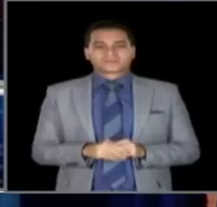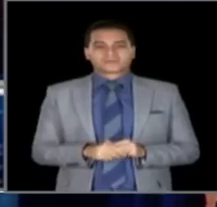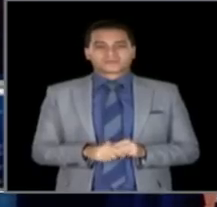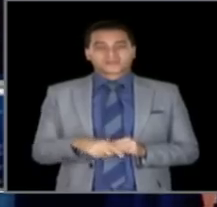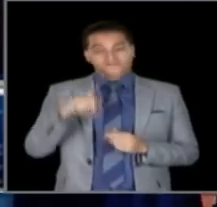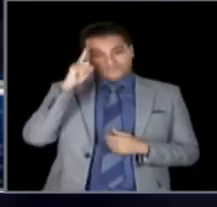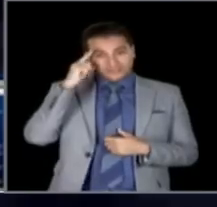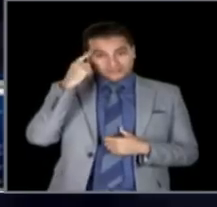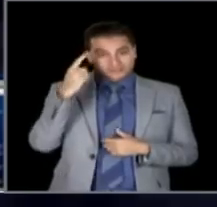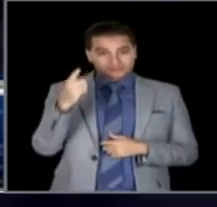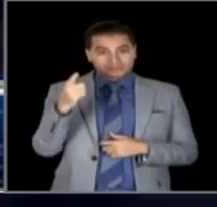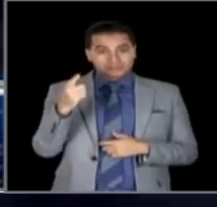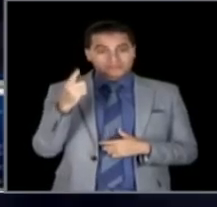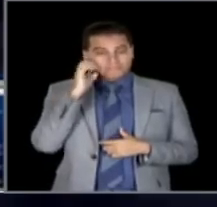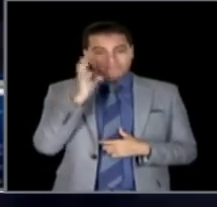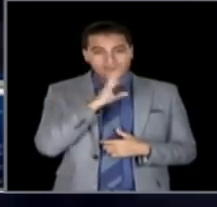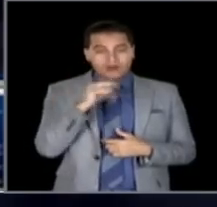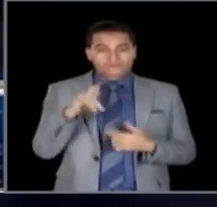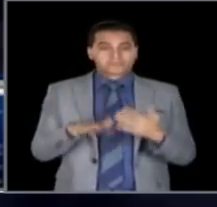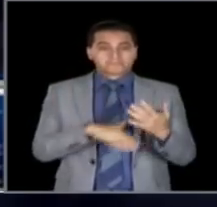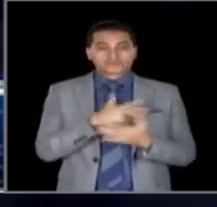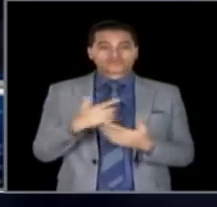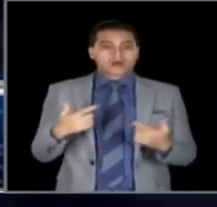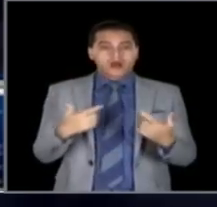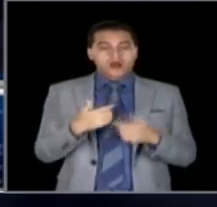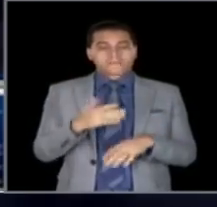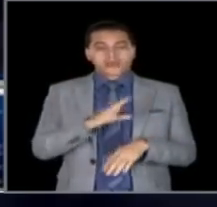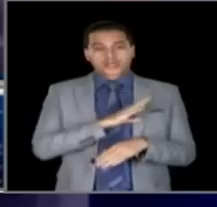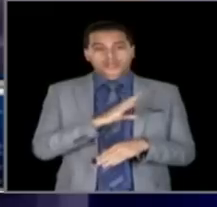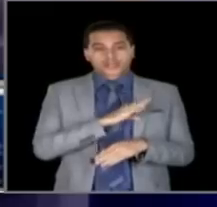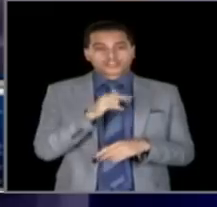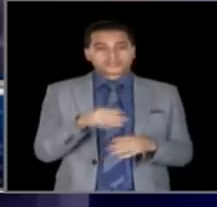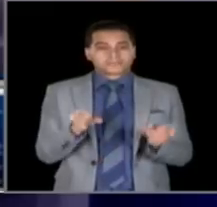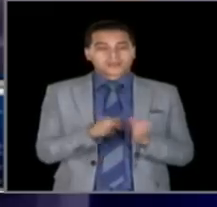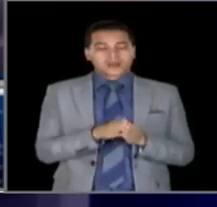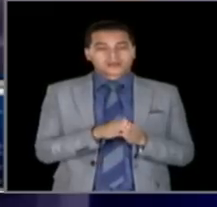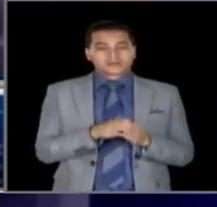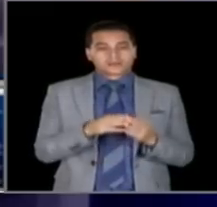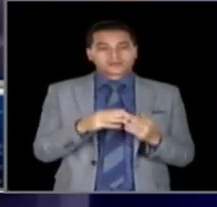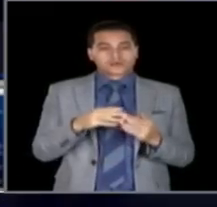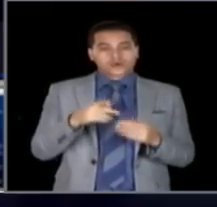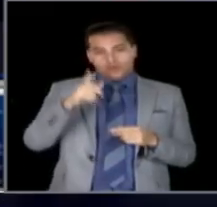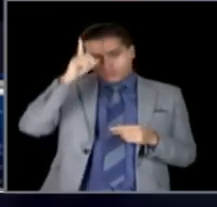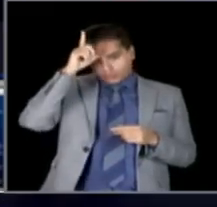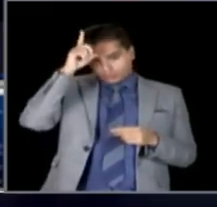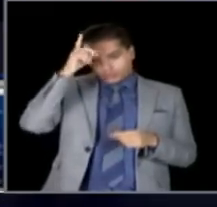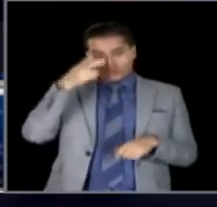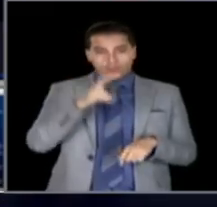فلسطين. هي كانت سلسلة اشتباكات عسكرية بين القوات الأردنية